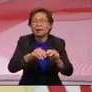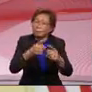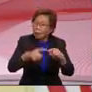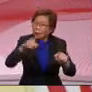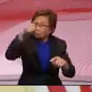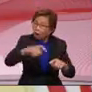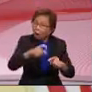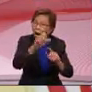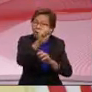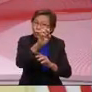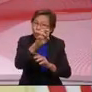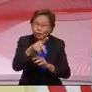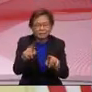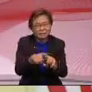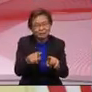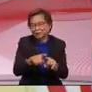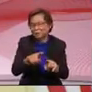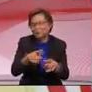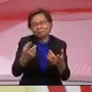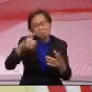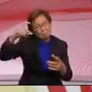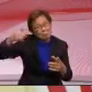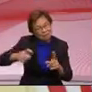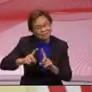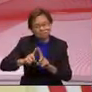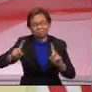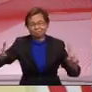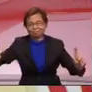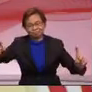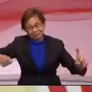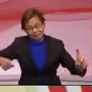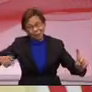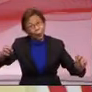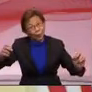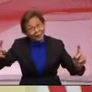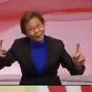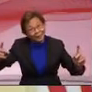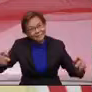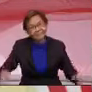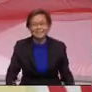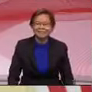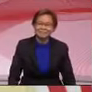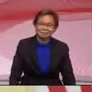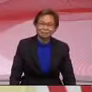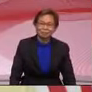sama. Penjarakan sosial itu mesti dilakukan. Okey?